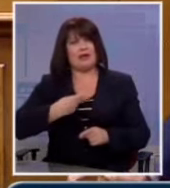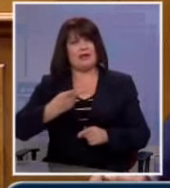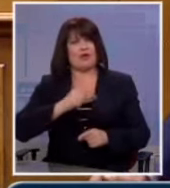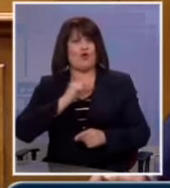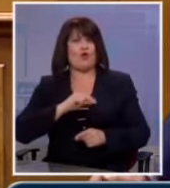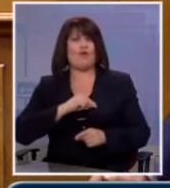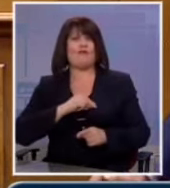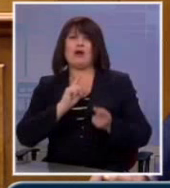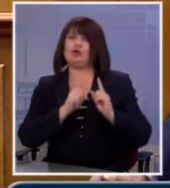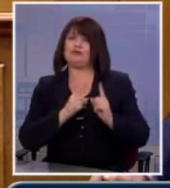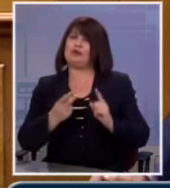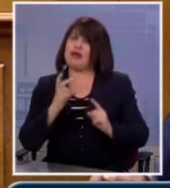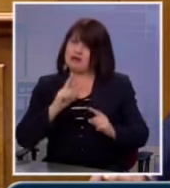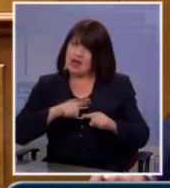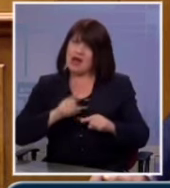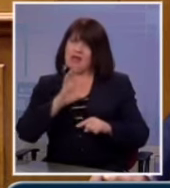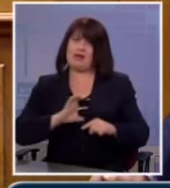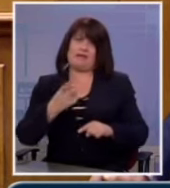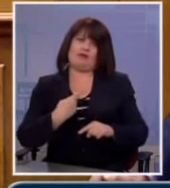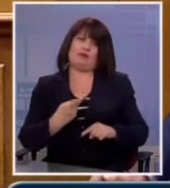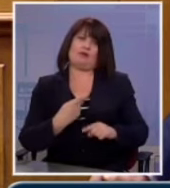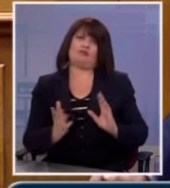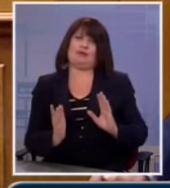επωφελή συμφωνία με τους εταίρους μας.